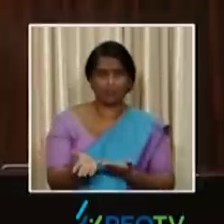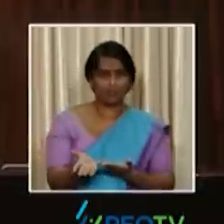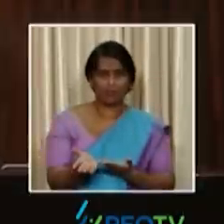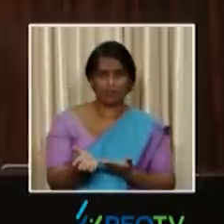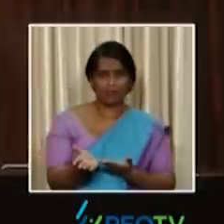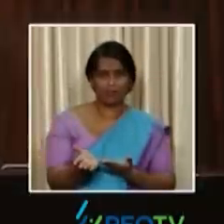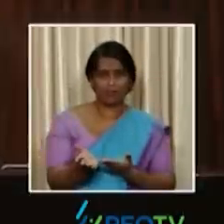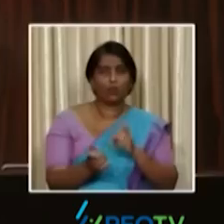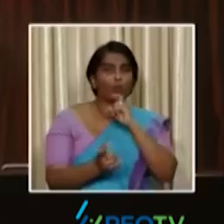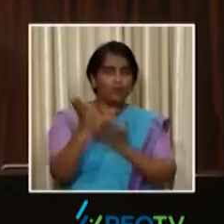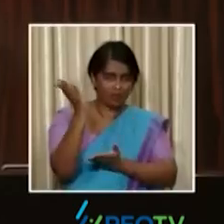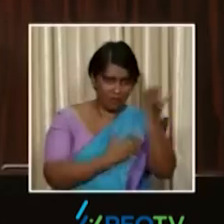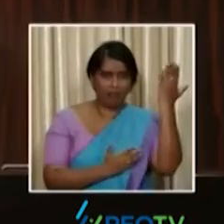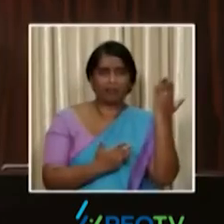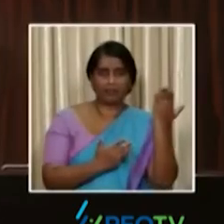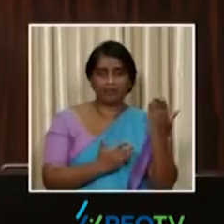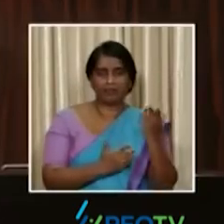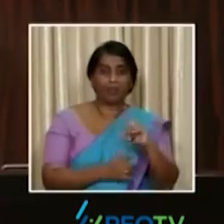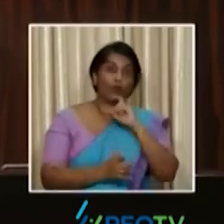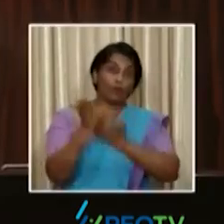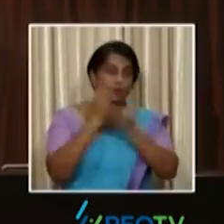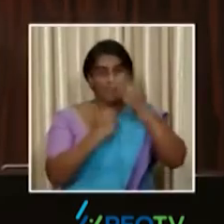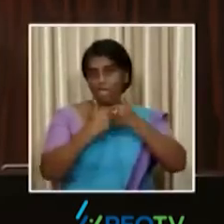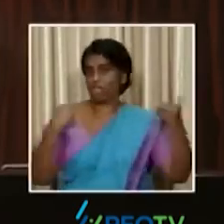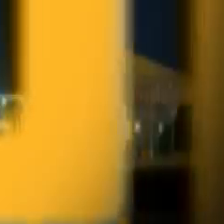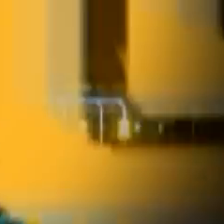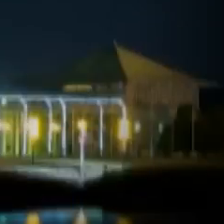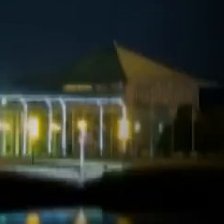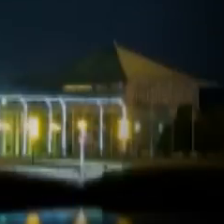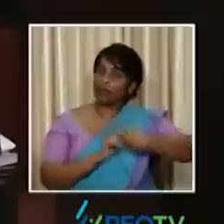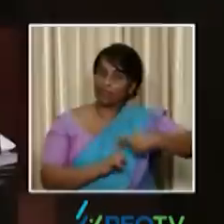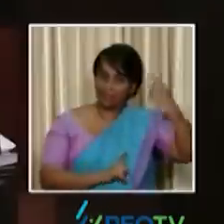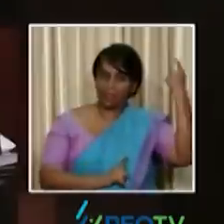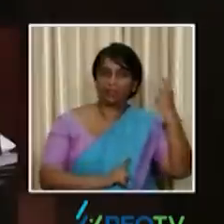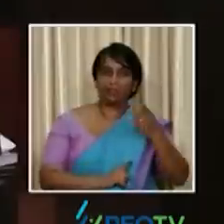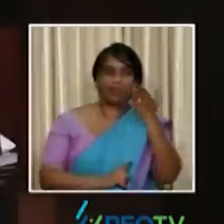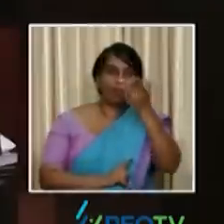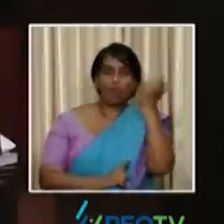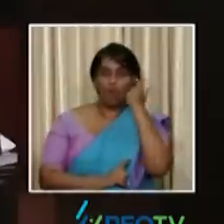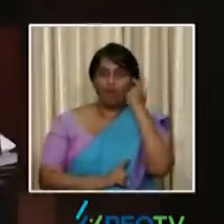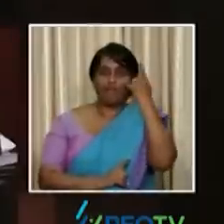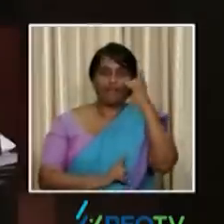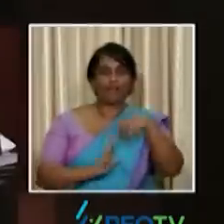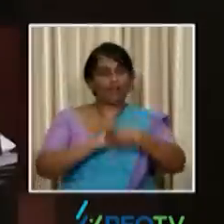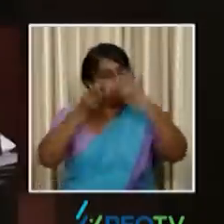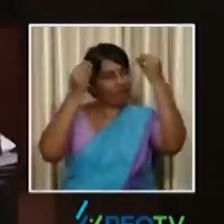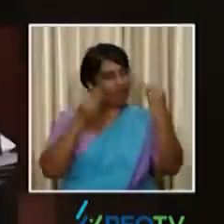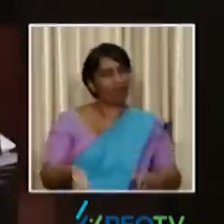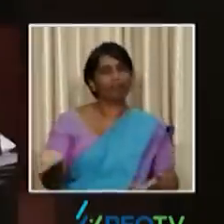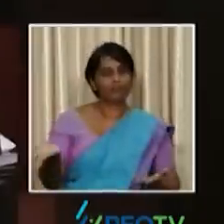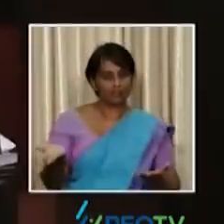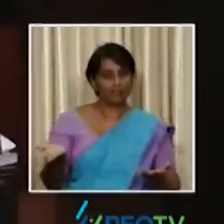දැන් ඔබතුමාල උසාවිය යනවනේ නේ උසාවිය අනේක වෙනම දන්නේ ගරු කතානායකතුමා ඔබලාගේ මොලේ නිසා තමයි රට බංගලොත් වෙලා